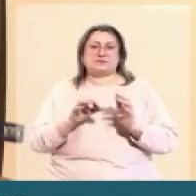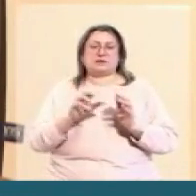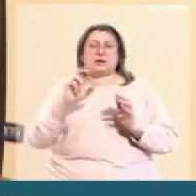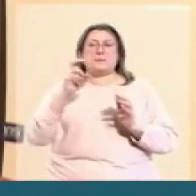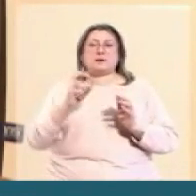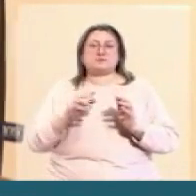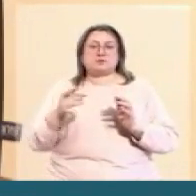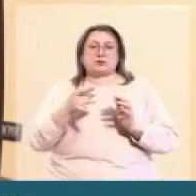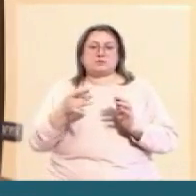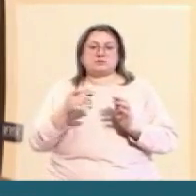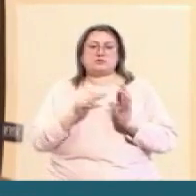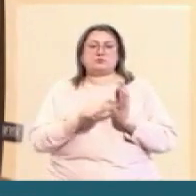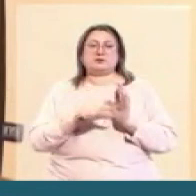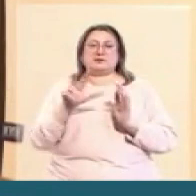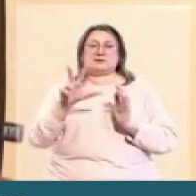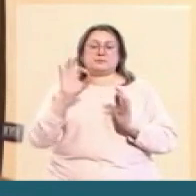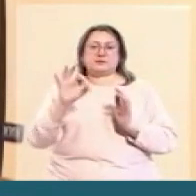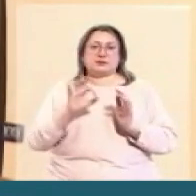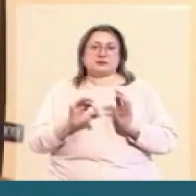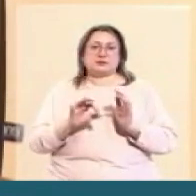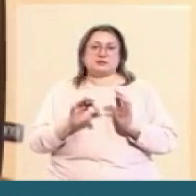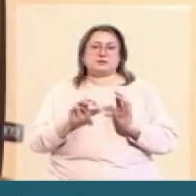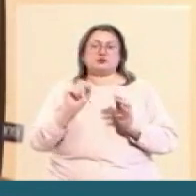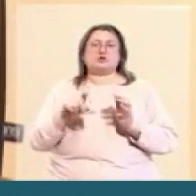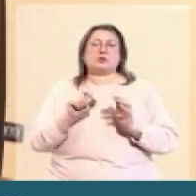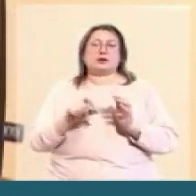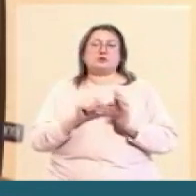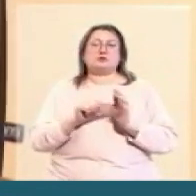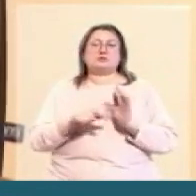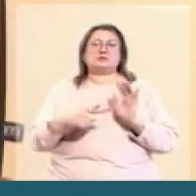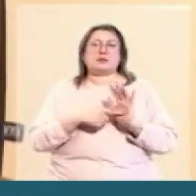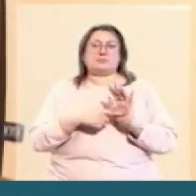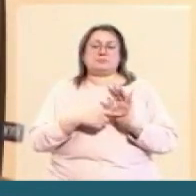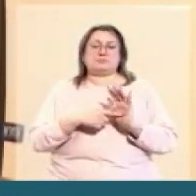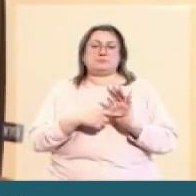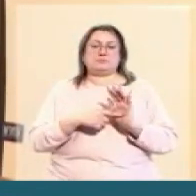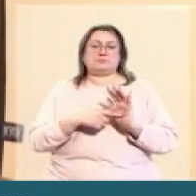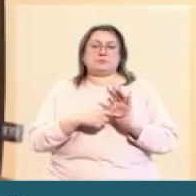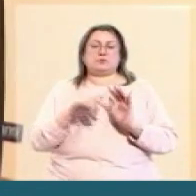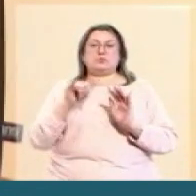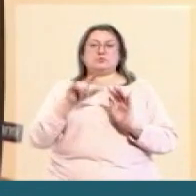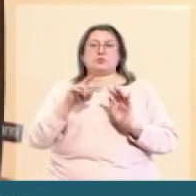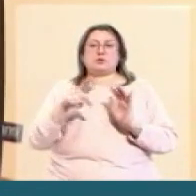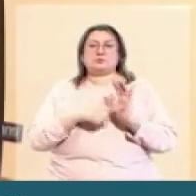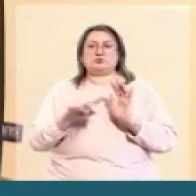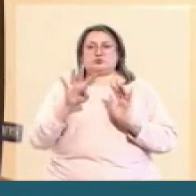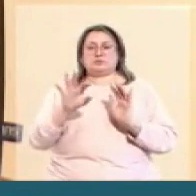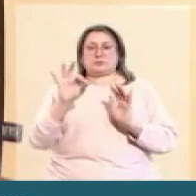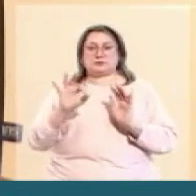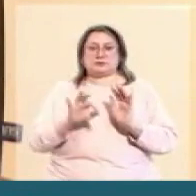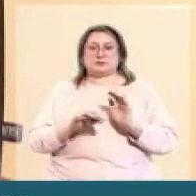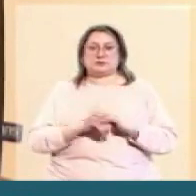в Миндагаринском – 63%, в Житогоринском 67%, в Узункольском